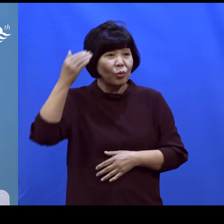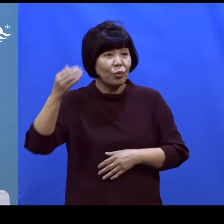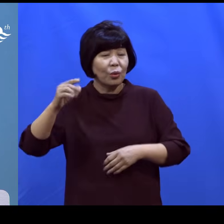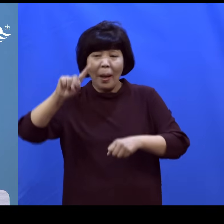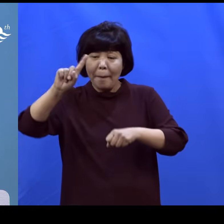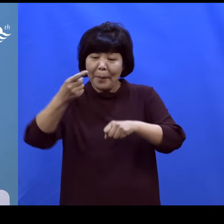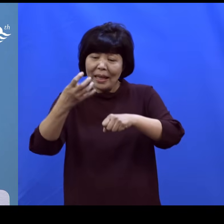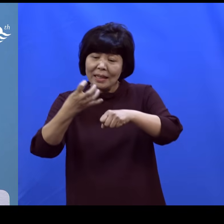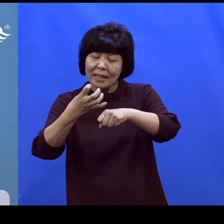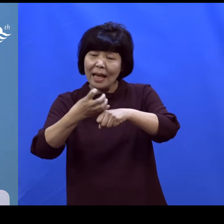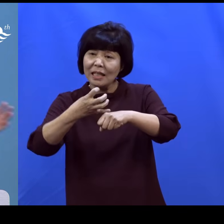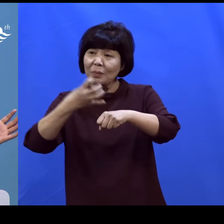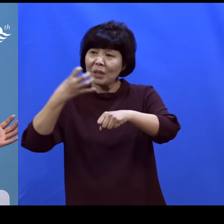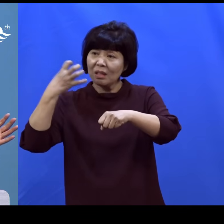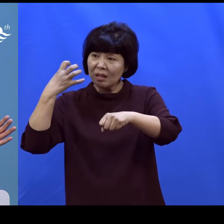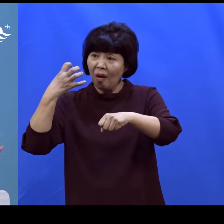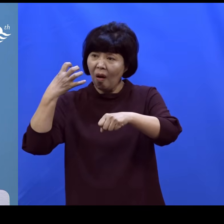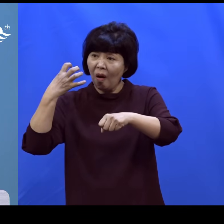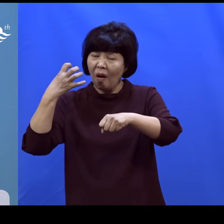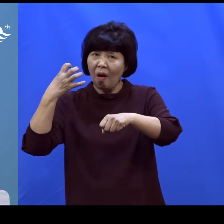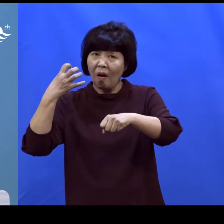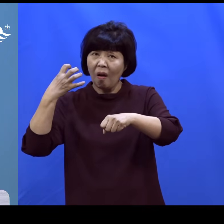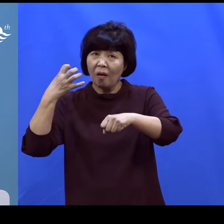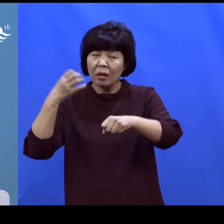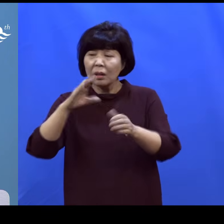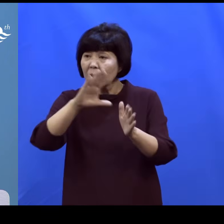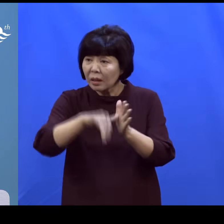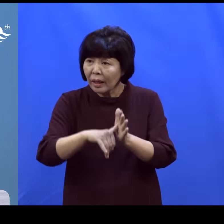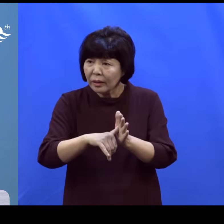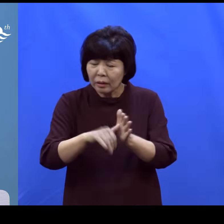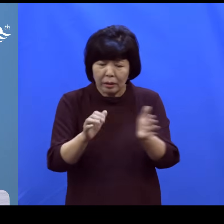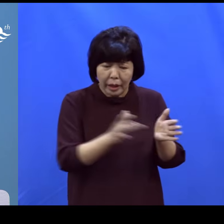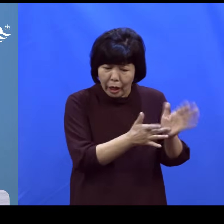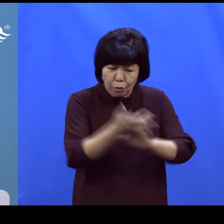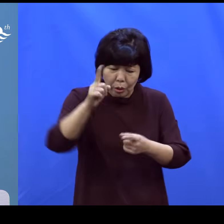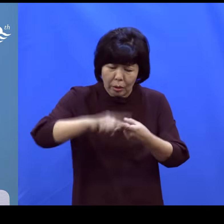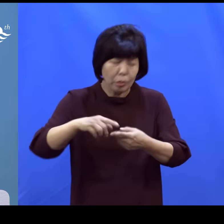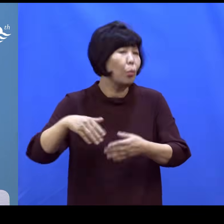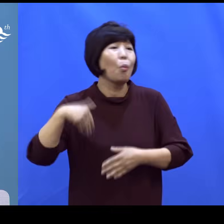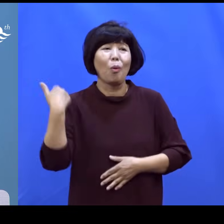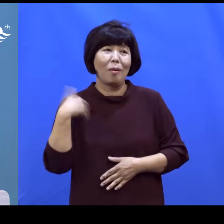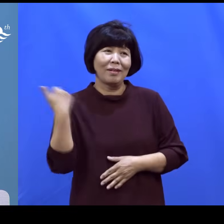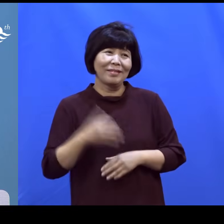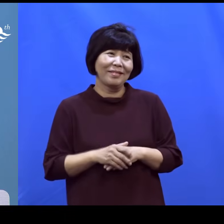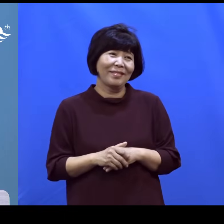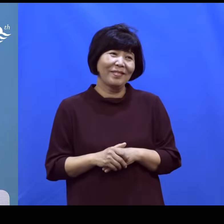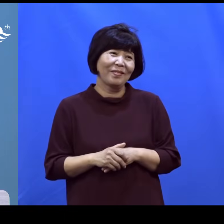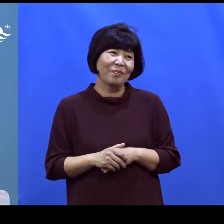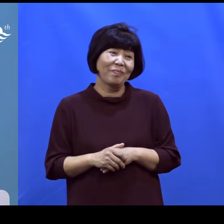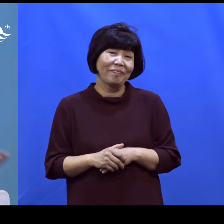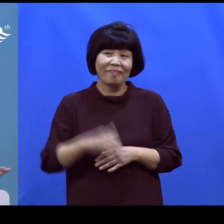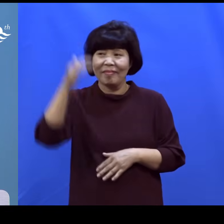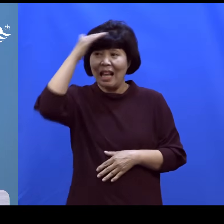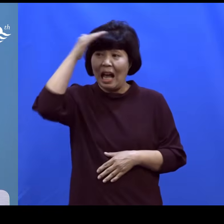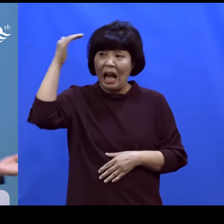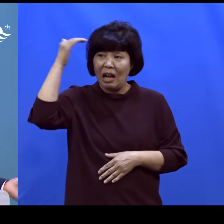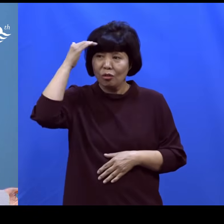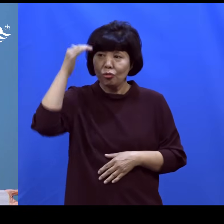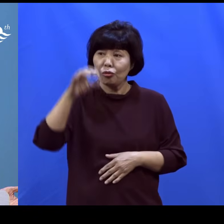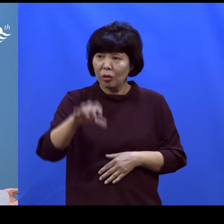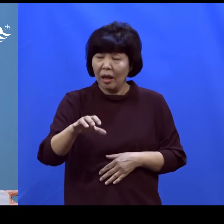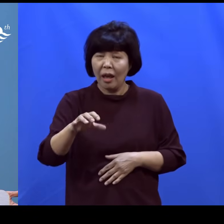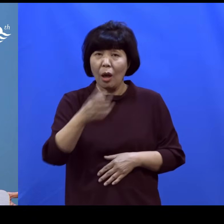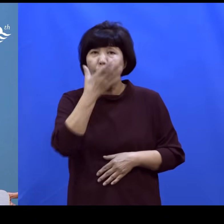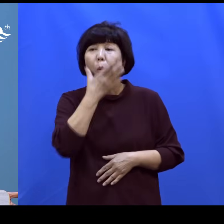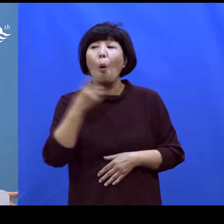예수 그리스도의 탄생을, 벌써 2000년의 역사가 흘렀지만 140년 동안, 140년 전에는 대한민국은 예수의 탄생 소식을